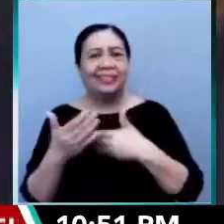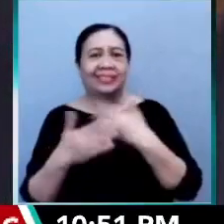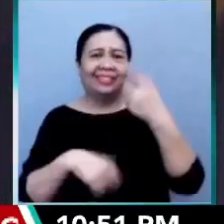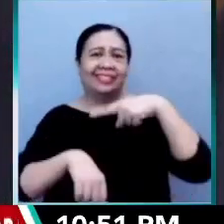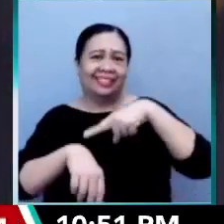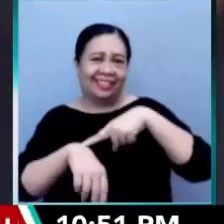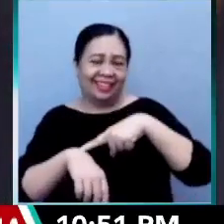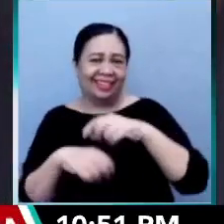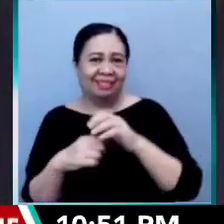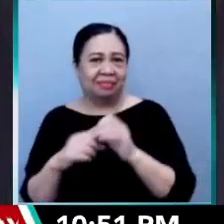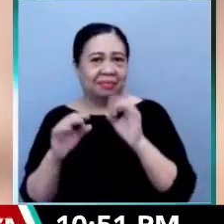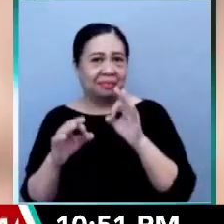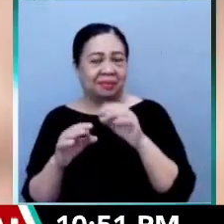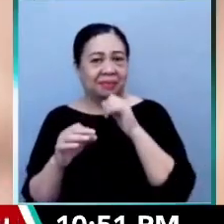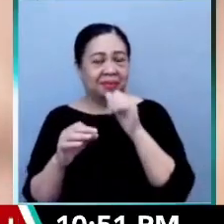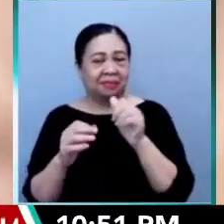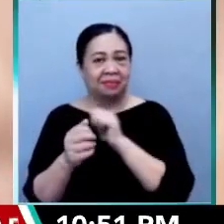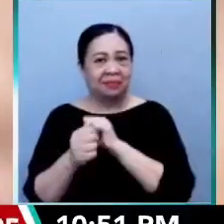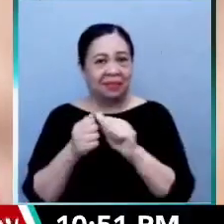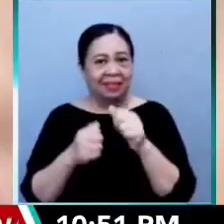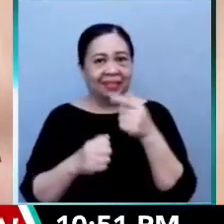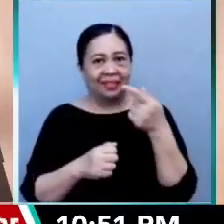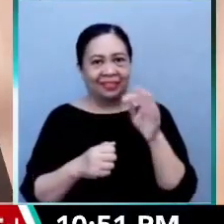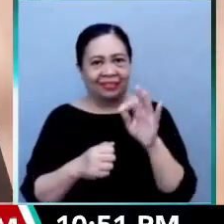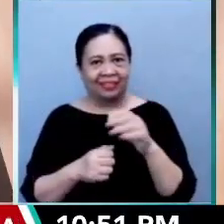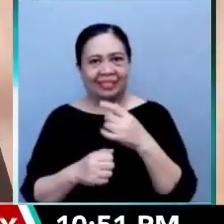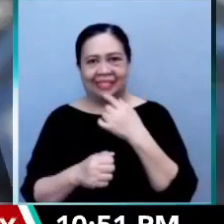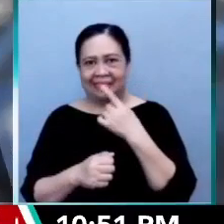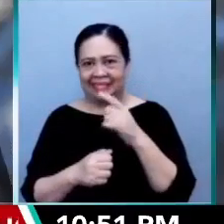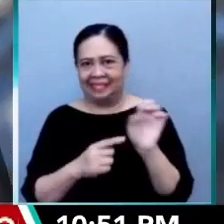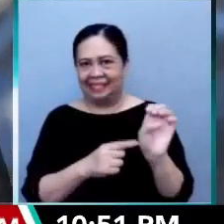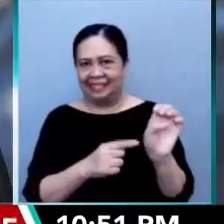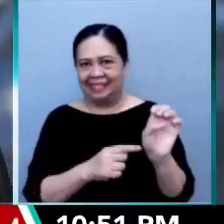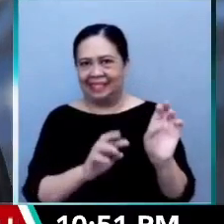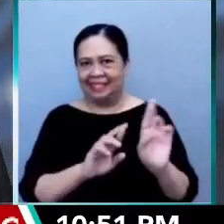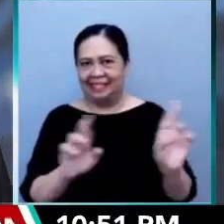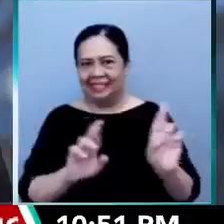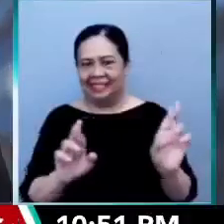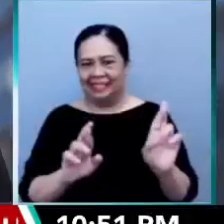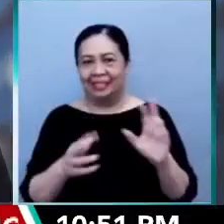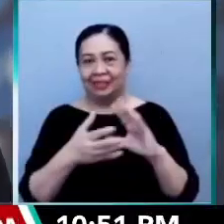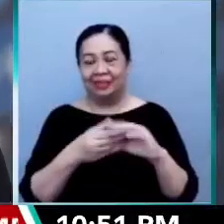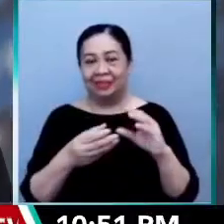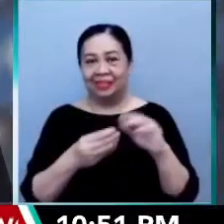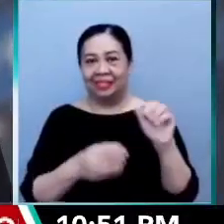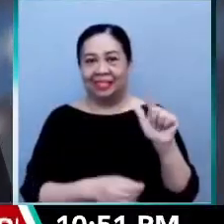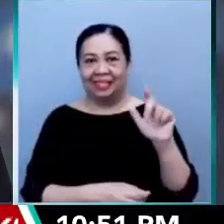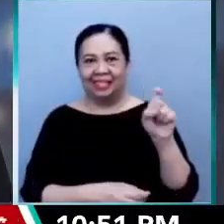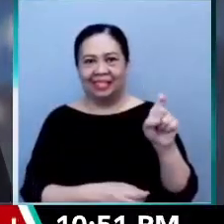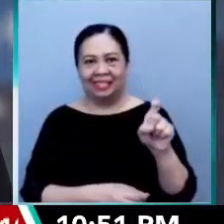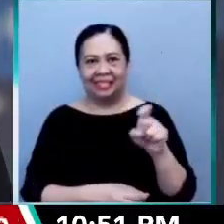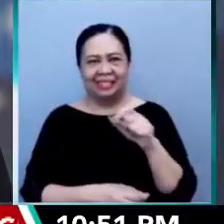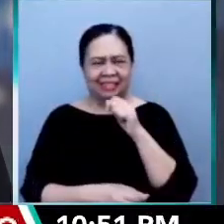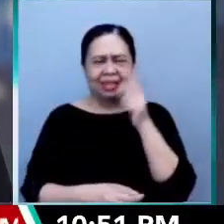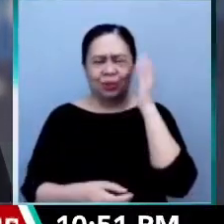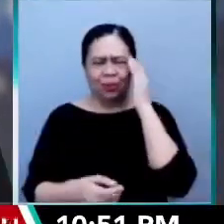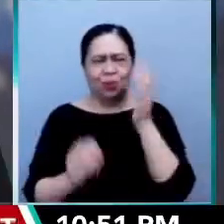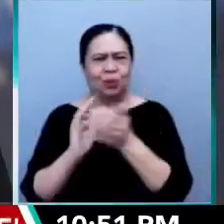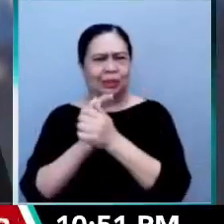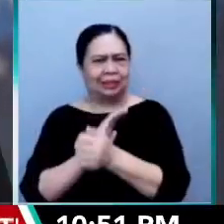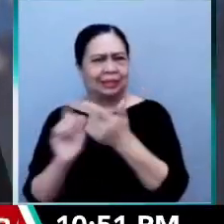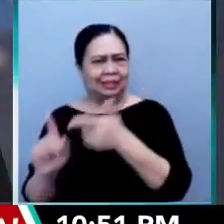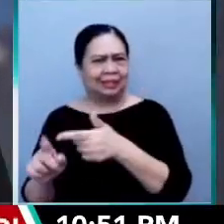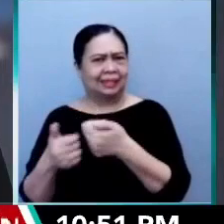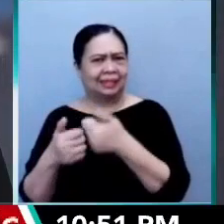sakaling hindi makapasa ang girlfriend. Sabi ko na, ready. Kwento ni Alex, hindi naman siya duda sa kakayahan ng girlfriend niyang